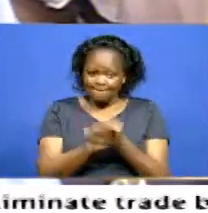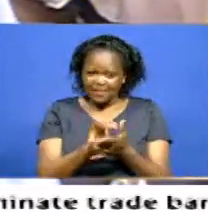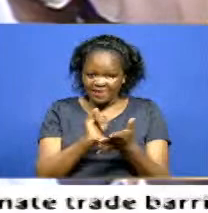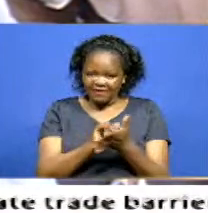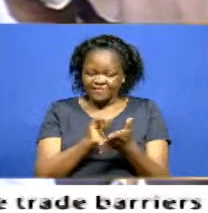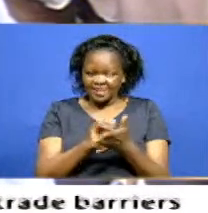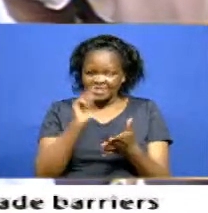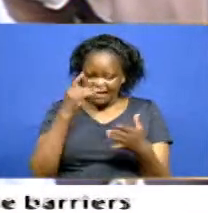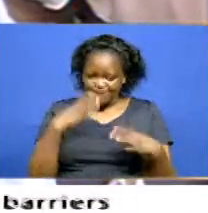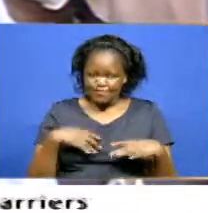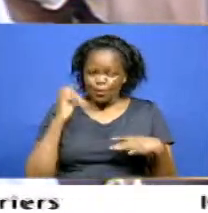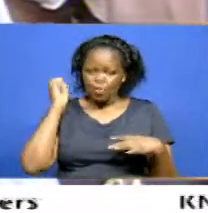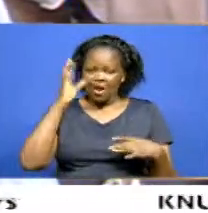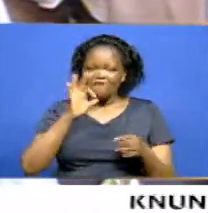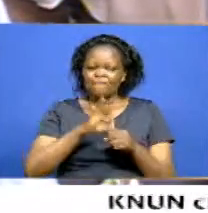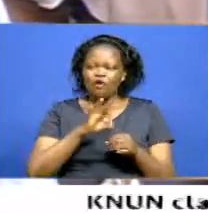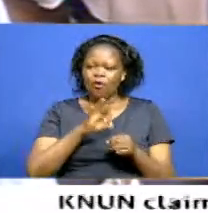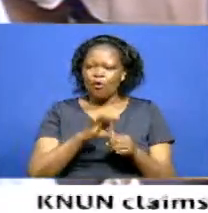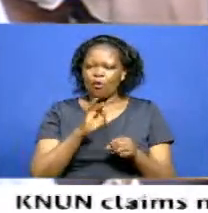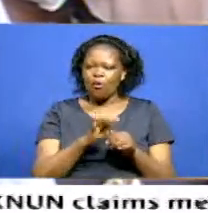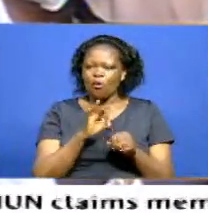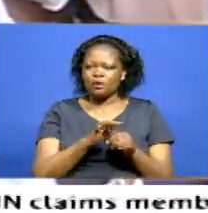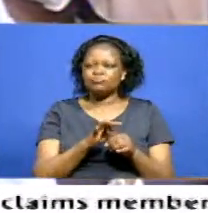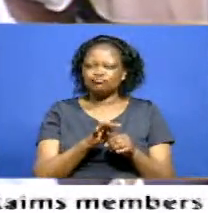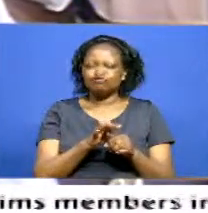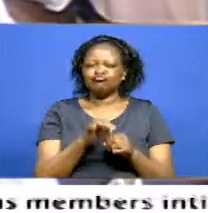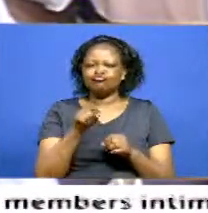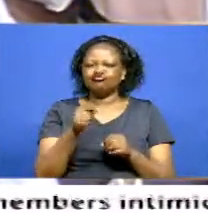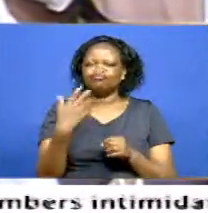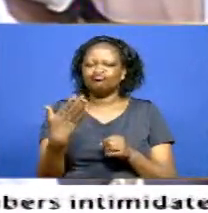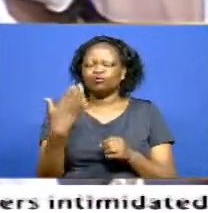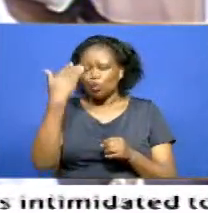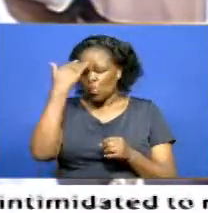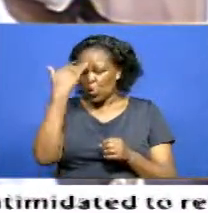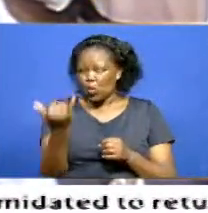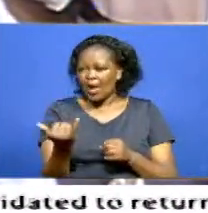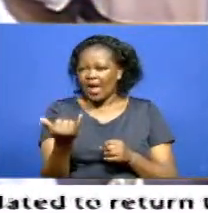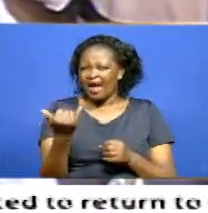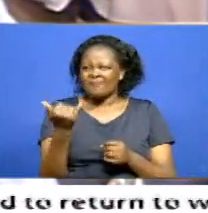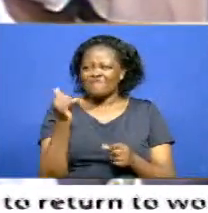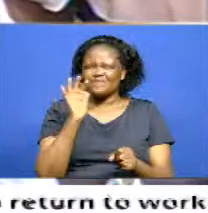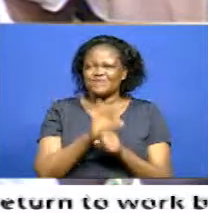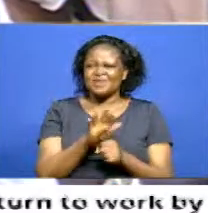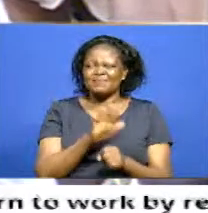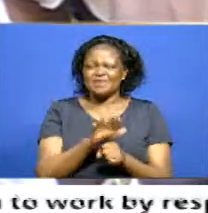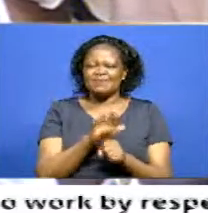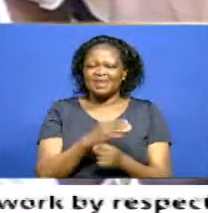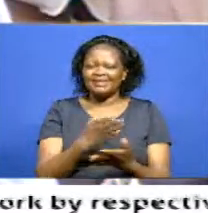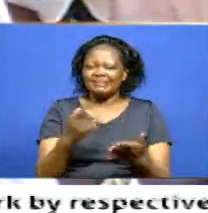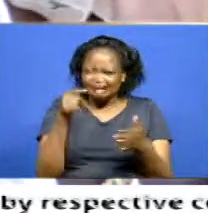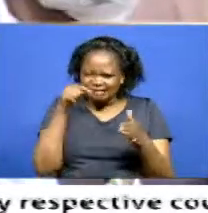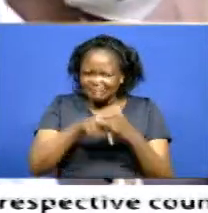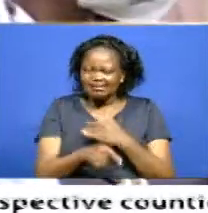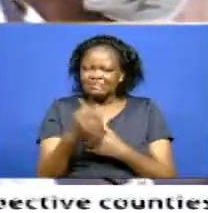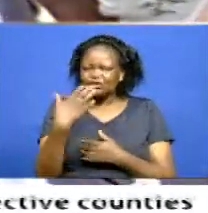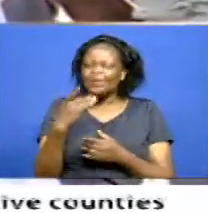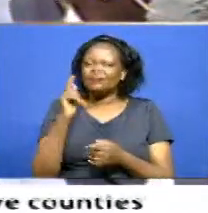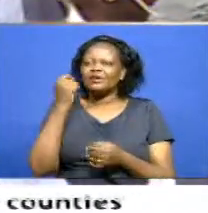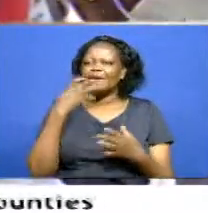Wakenya watapigia kura, watasupport document kwa sababu kuna manufaa mingi iko ndani ya hii document kwa wananchi ya